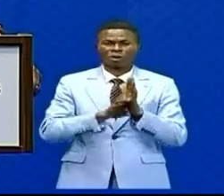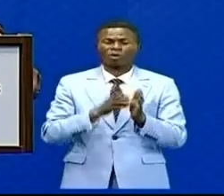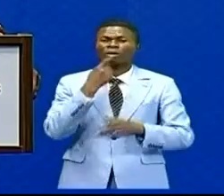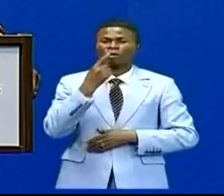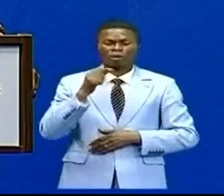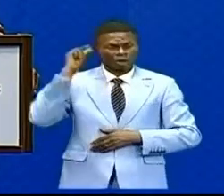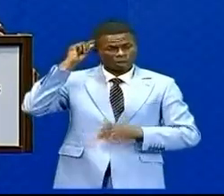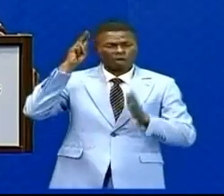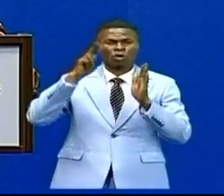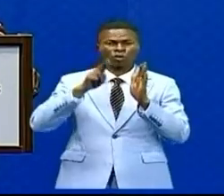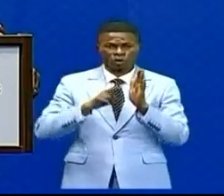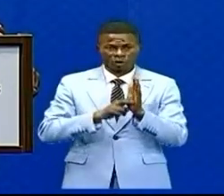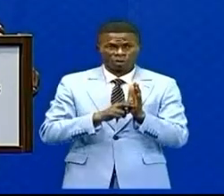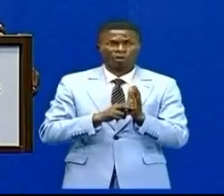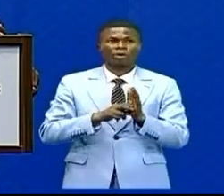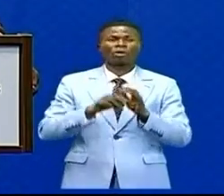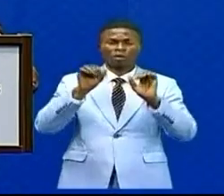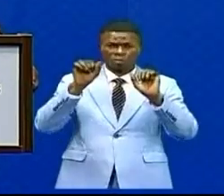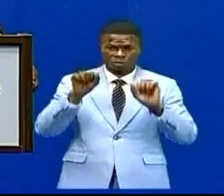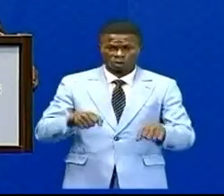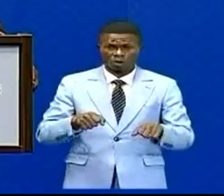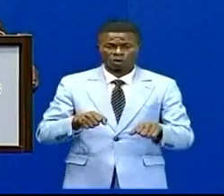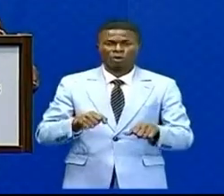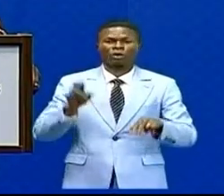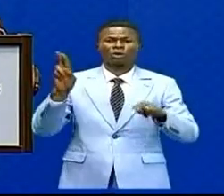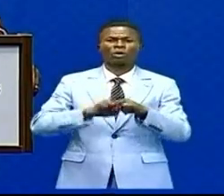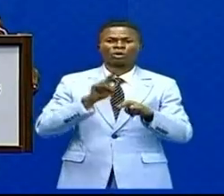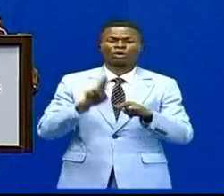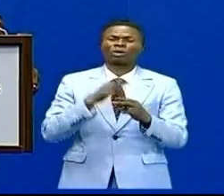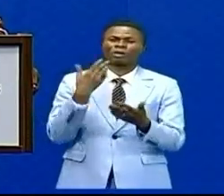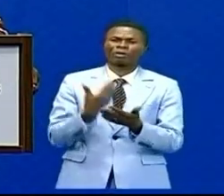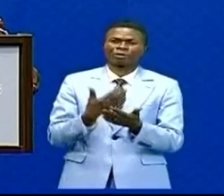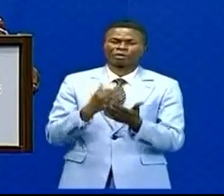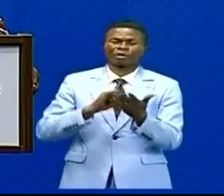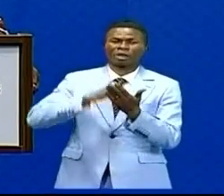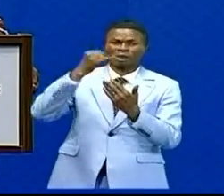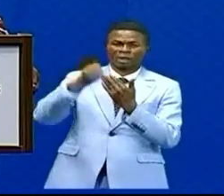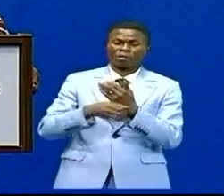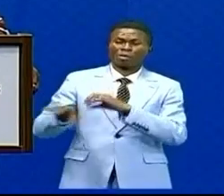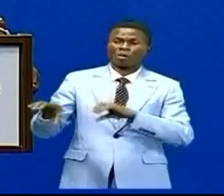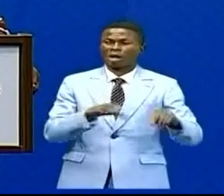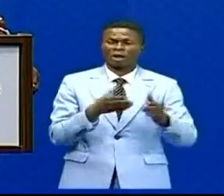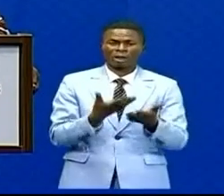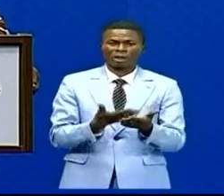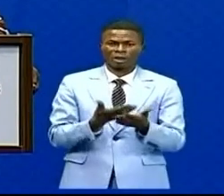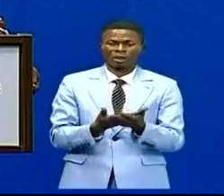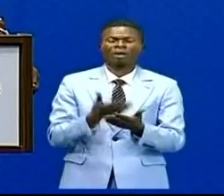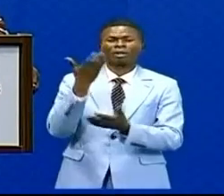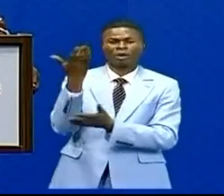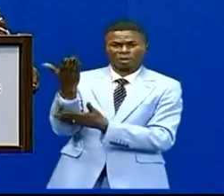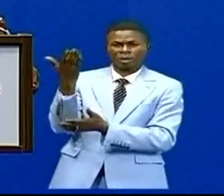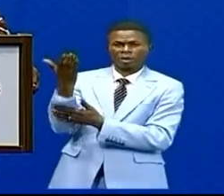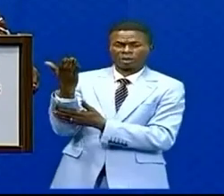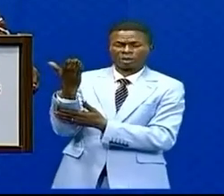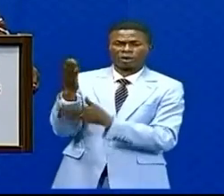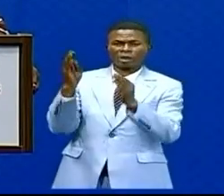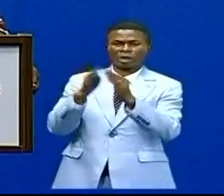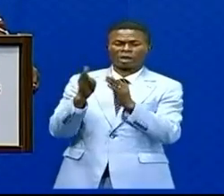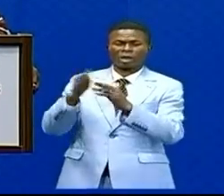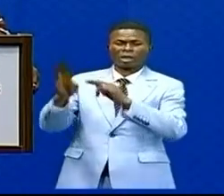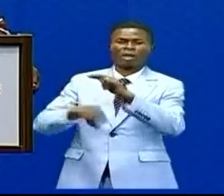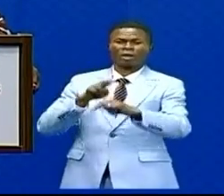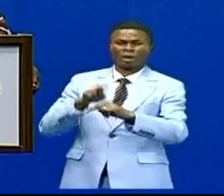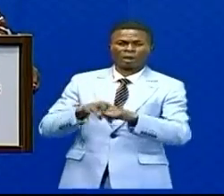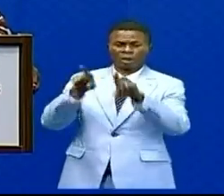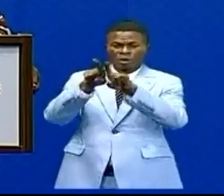Le gouvernement peut, pour l'exécution urgente de son programme d'action, demander à l'Assemblée nationale ou